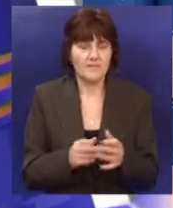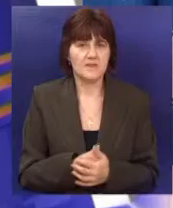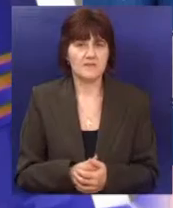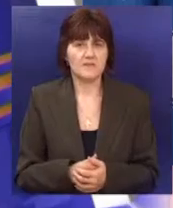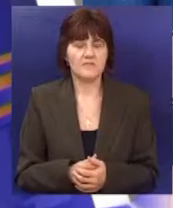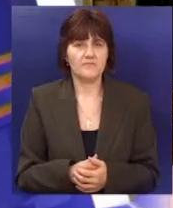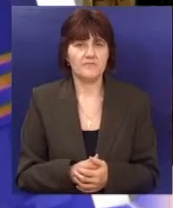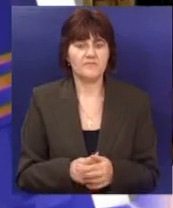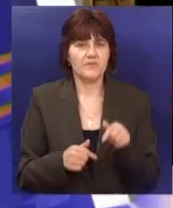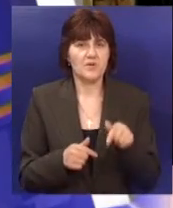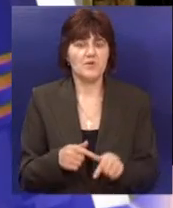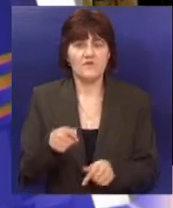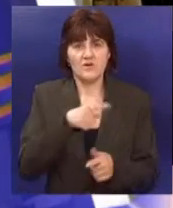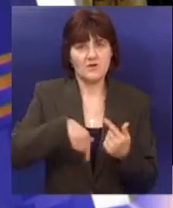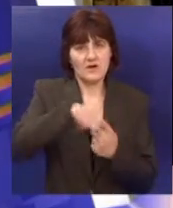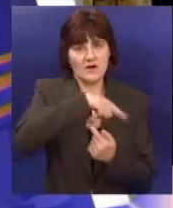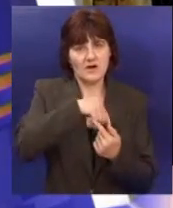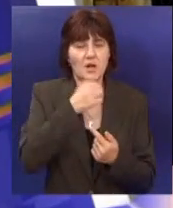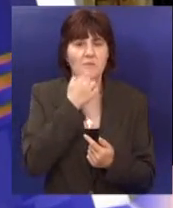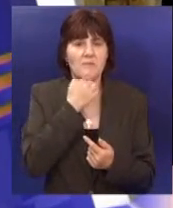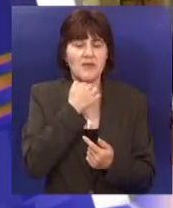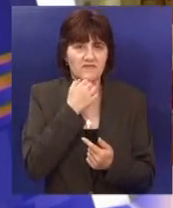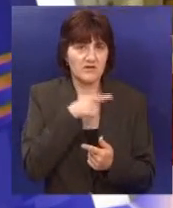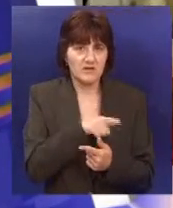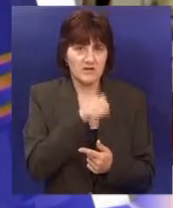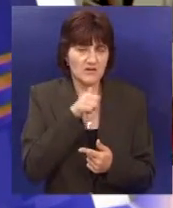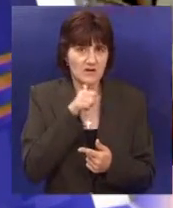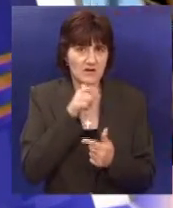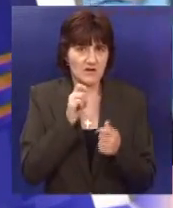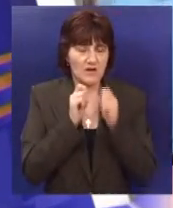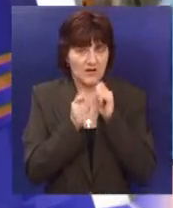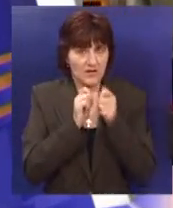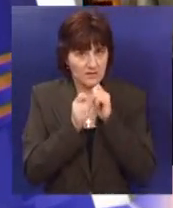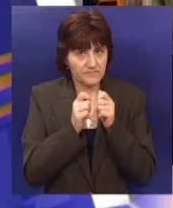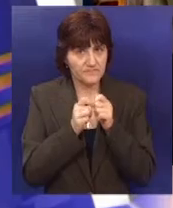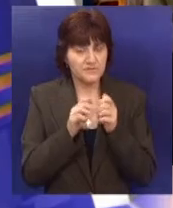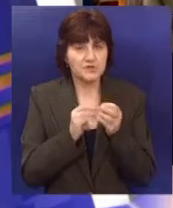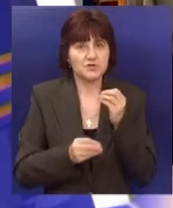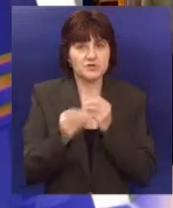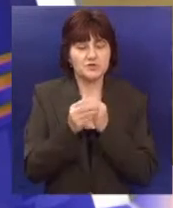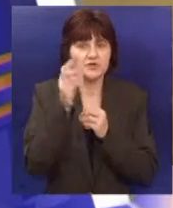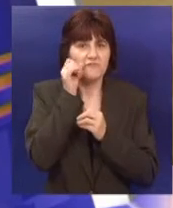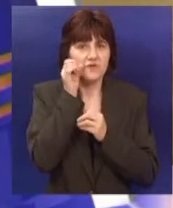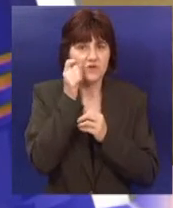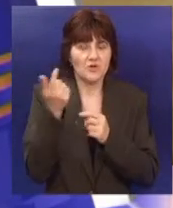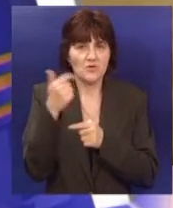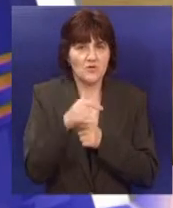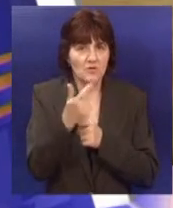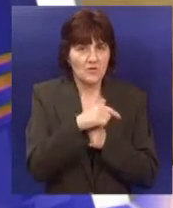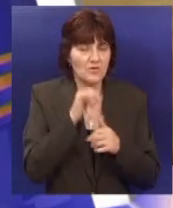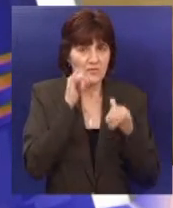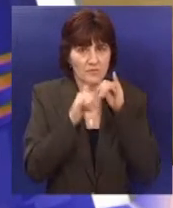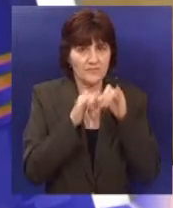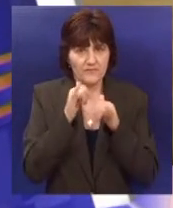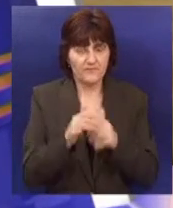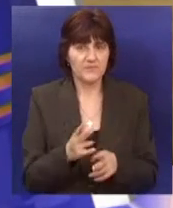na Bliski istok. Regionalna privredna komora Subotica je suorganizator sajma, a njen cilj je da animira što veći broj predstavnika